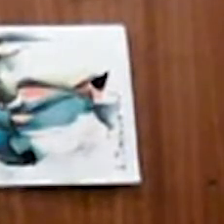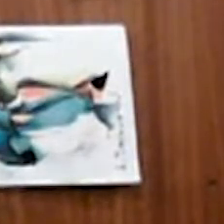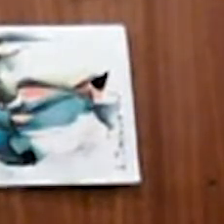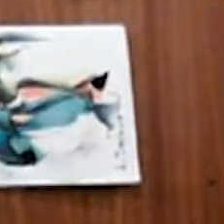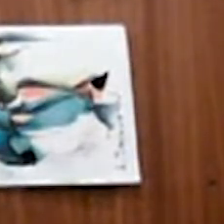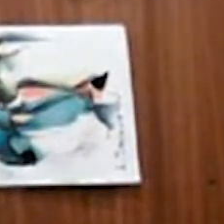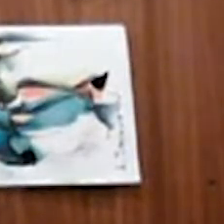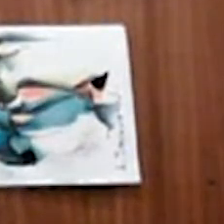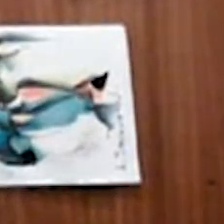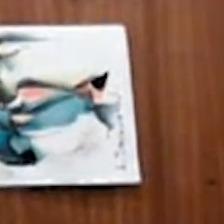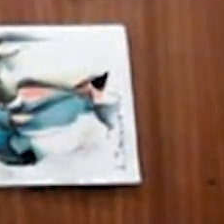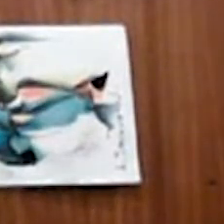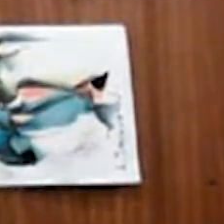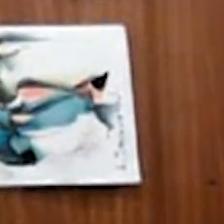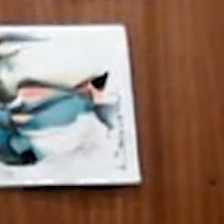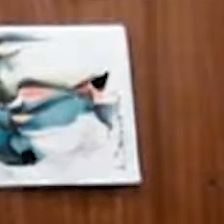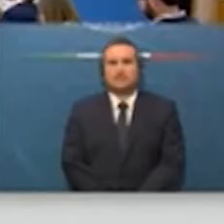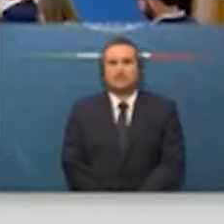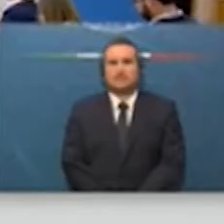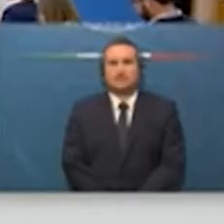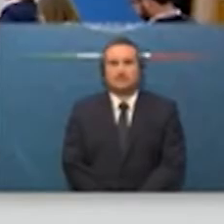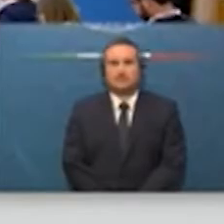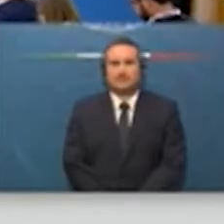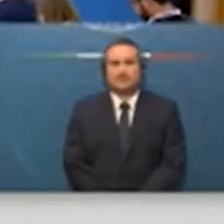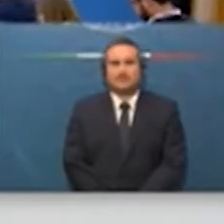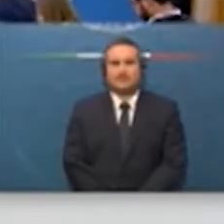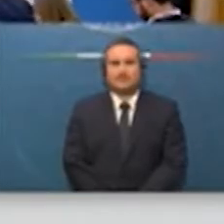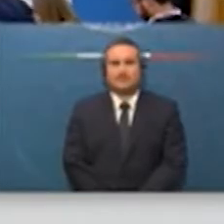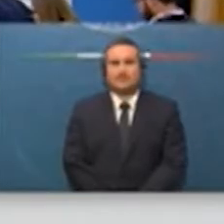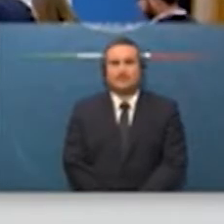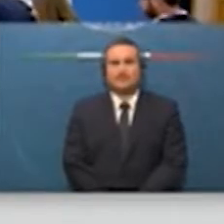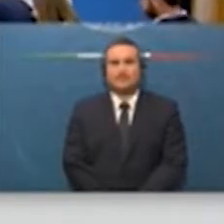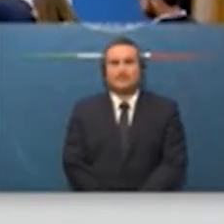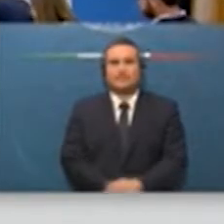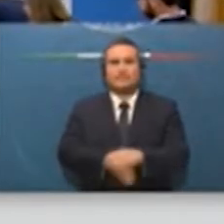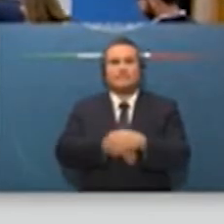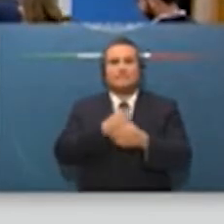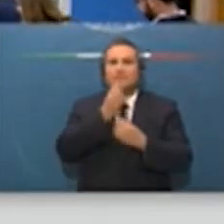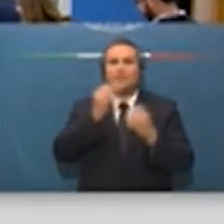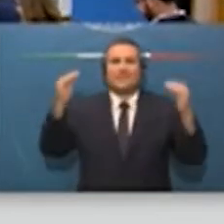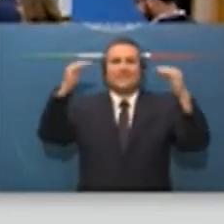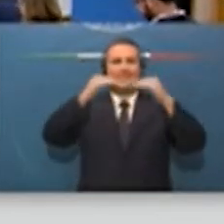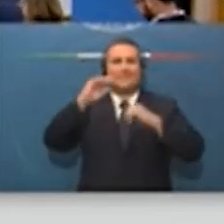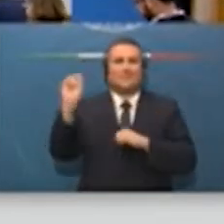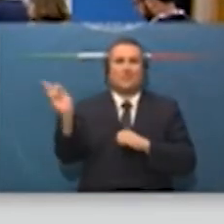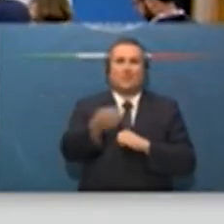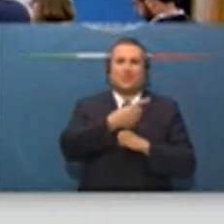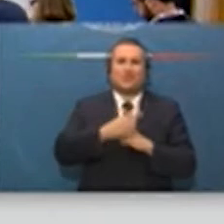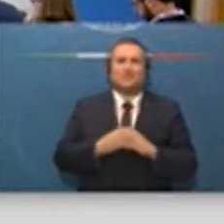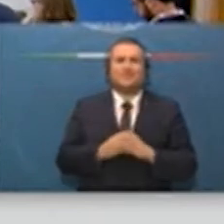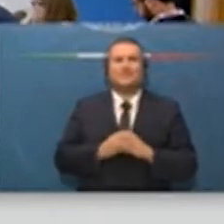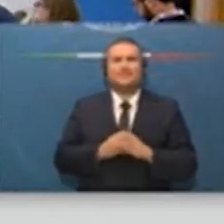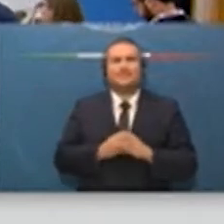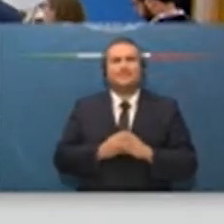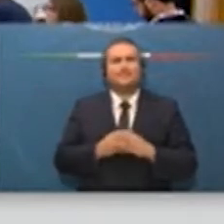l'invio delle armi in ucraina insomma ci sono tantissimi temi io diciamo suggerirei ai politici di guardare più